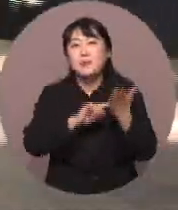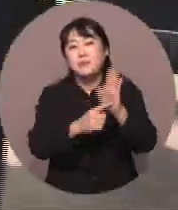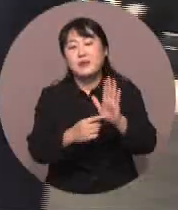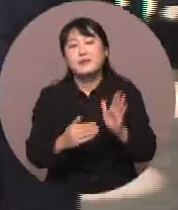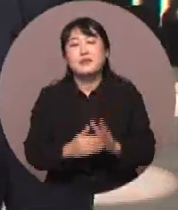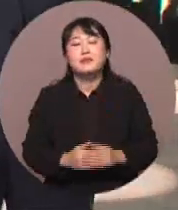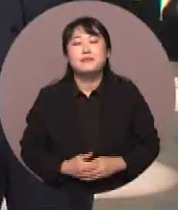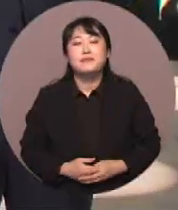스킴 입니다